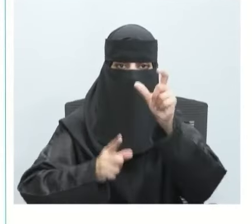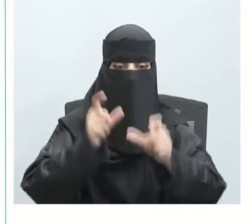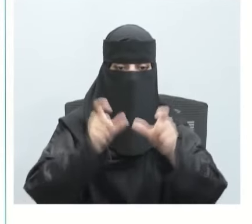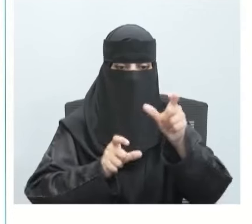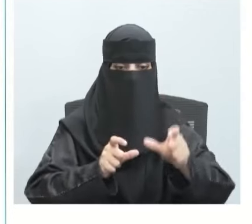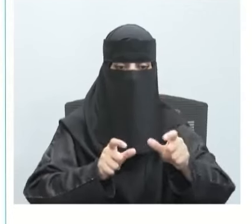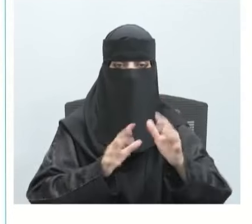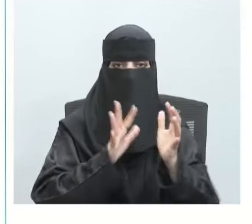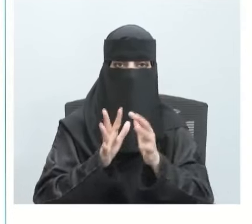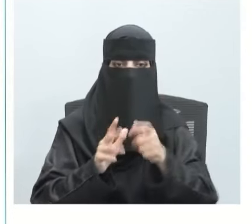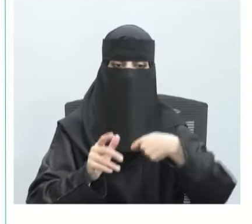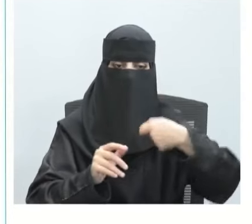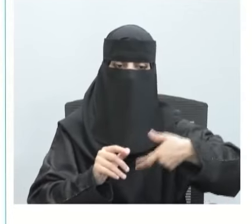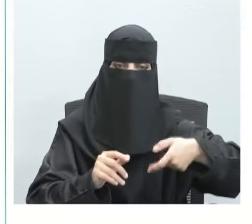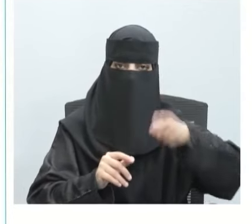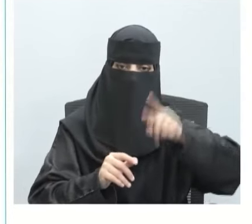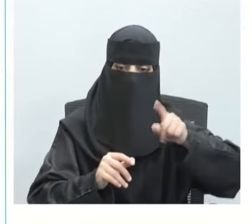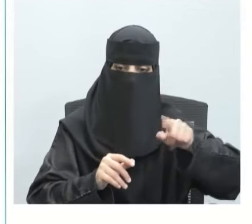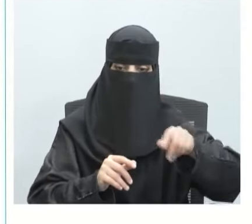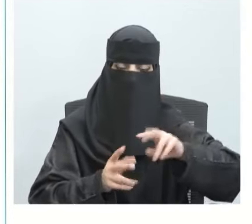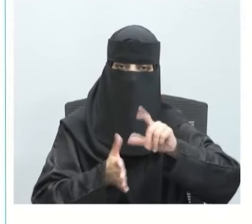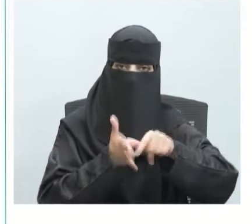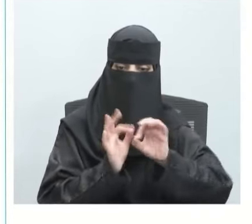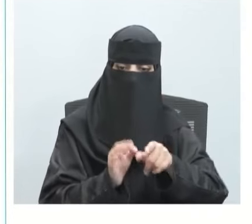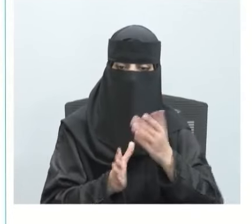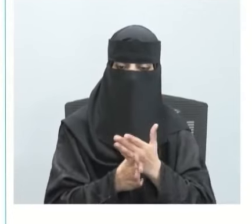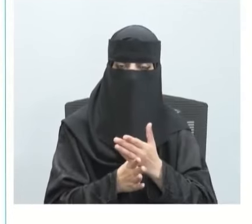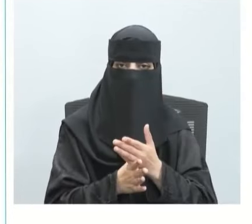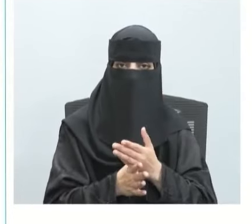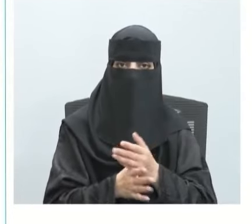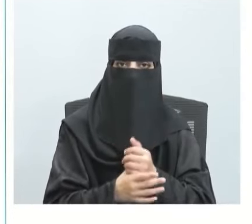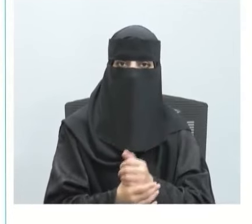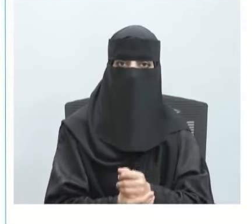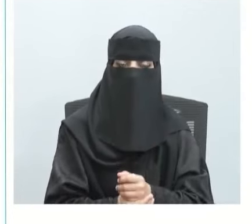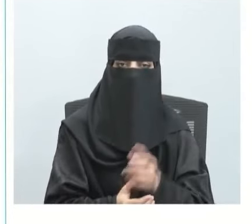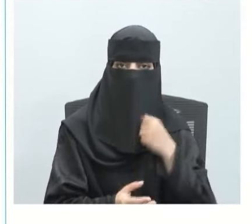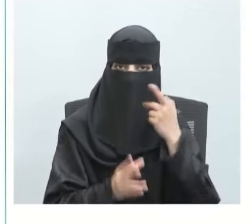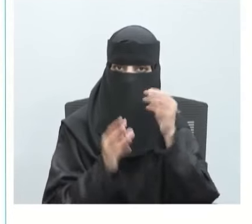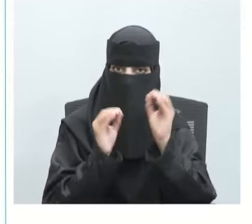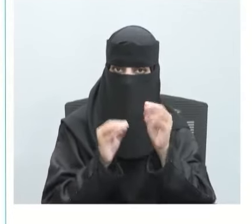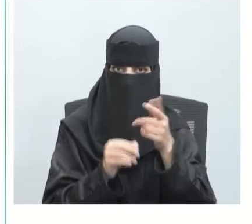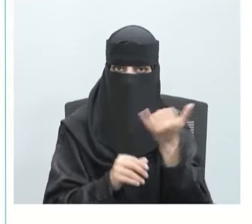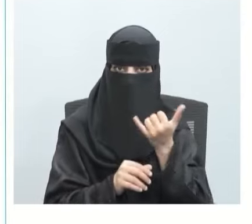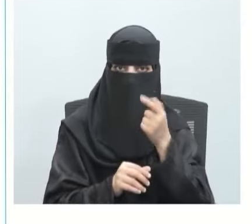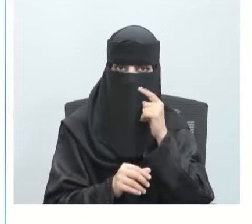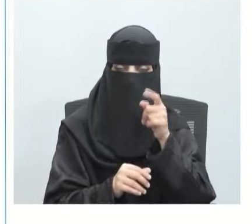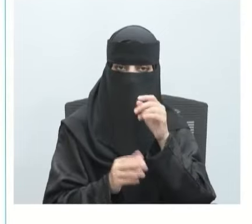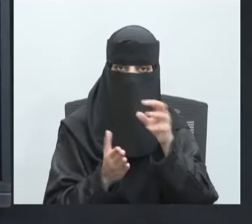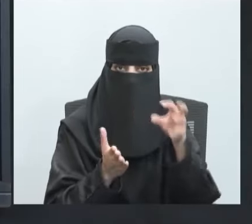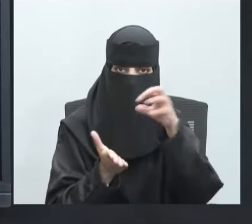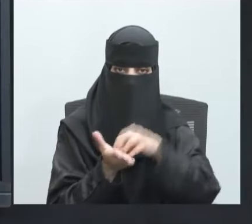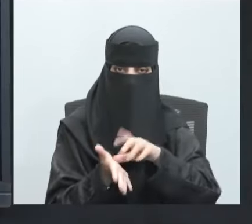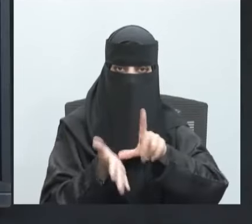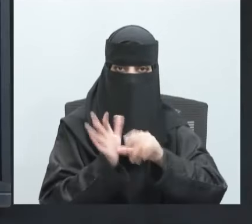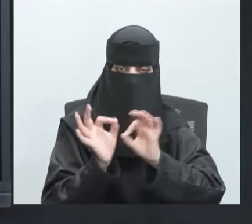ومدخرات ونفقات الفعليه عما هو مخطط لذلك ذكرنا سابقا مهم جدا ان نضع